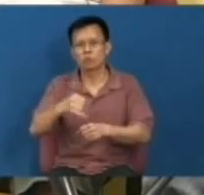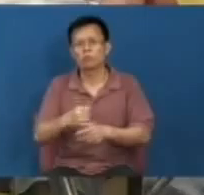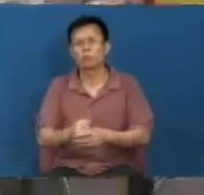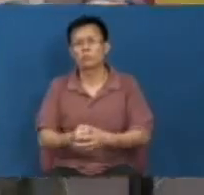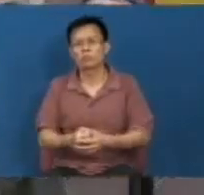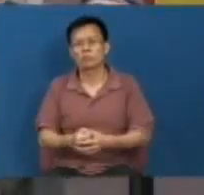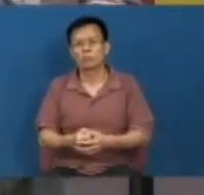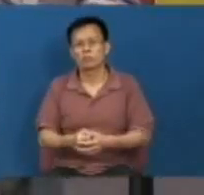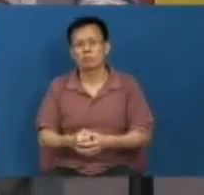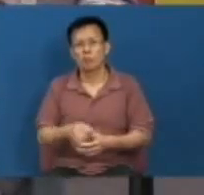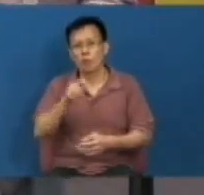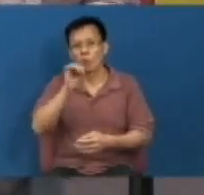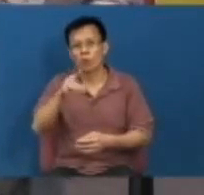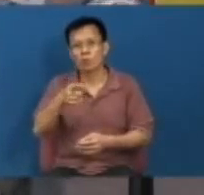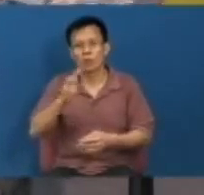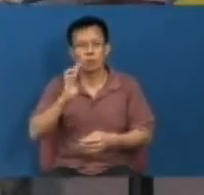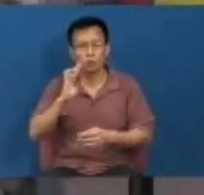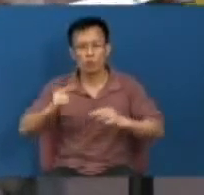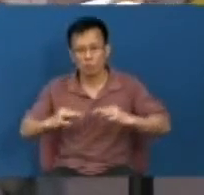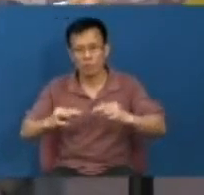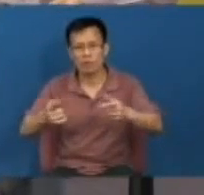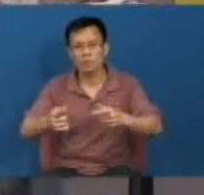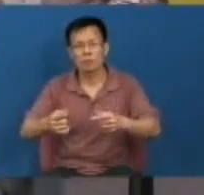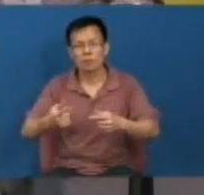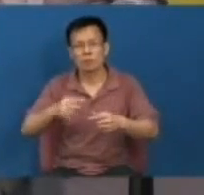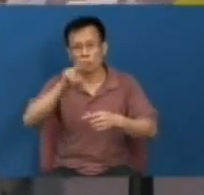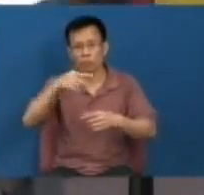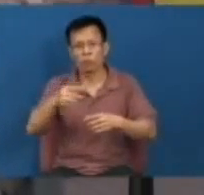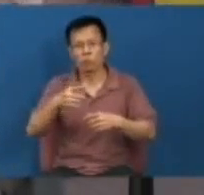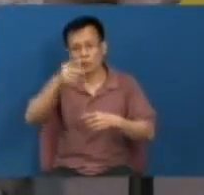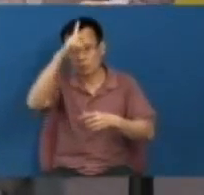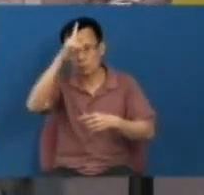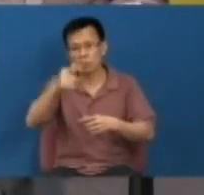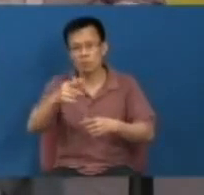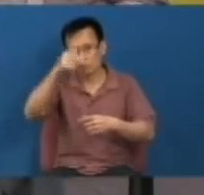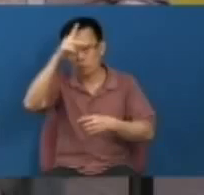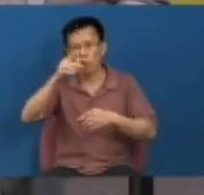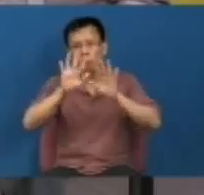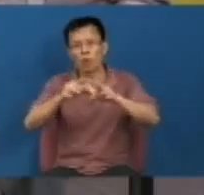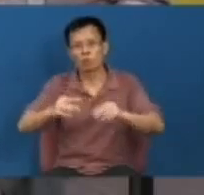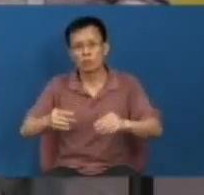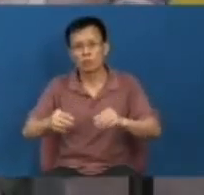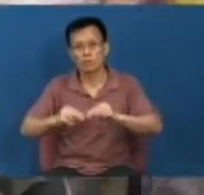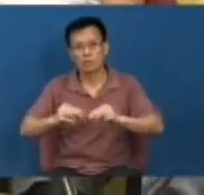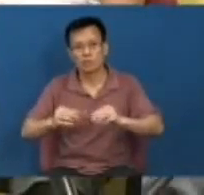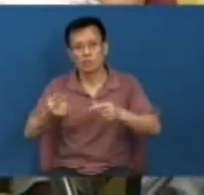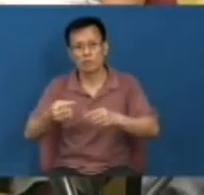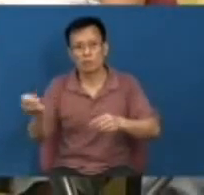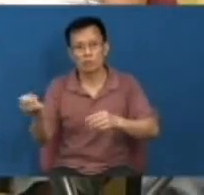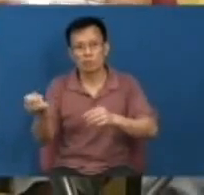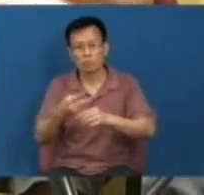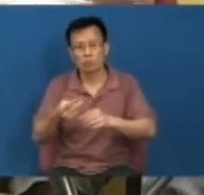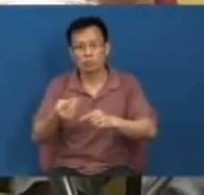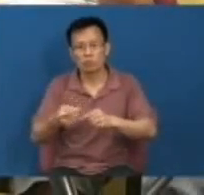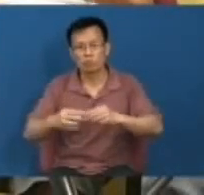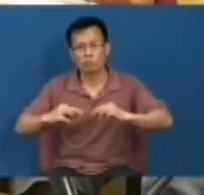添啊！佢話你哋如果想發展嘅時候咧，揾佢添啊，佢幫你啊嘛，幫你自己重建添啊嘛。 係啊， 你話七年 啊？佢啊會唔會啊？